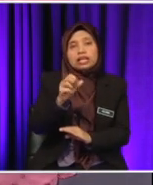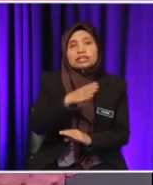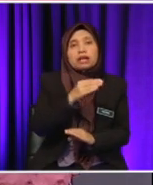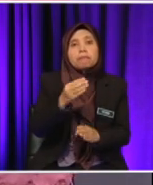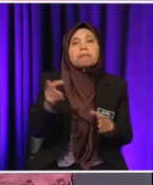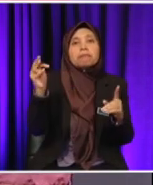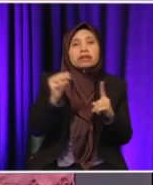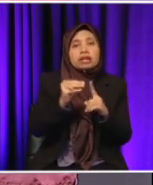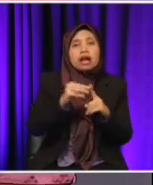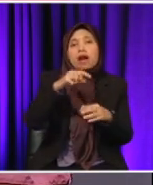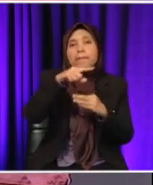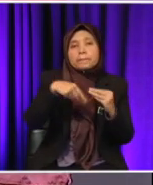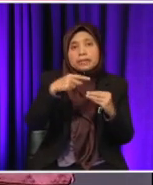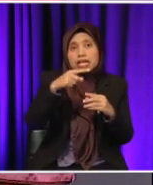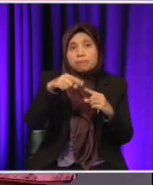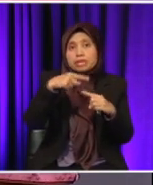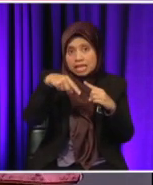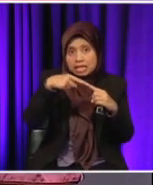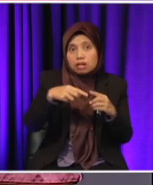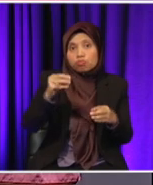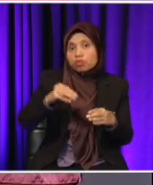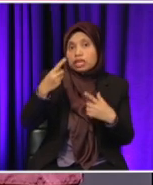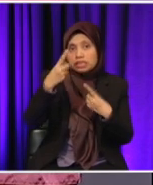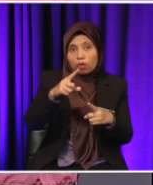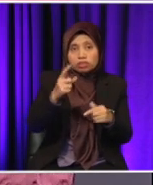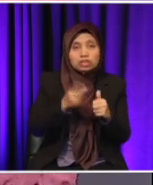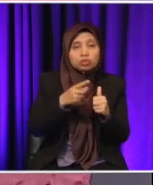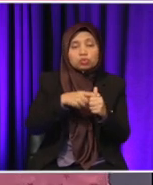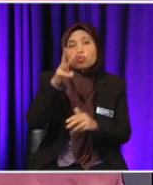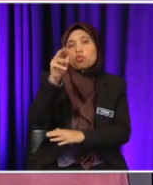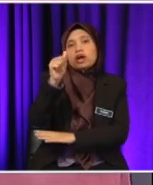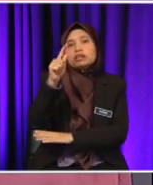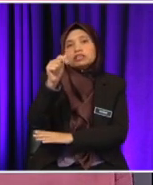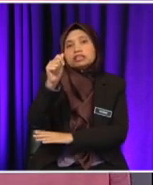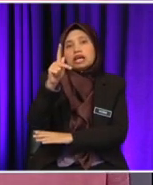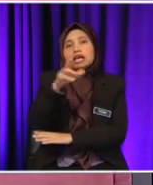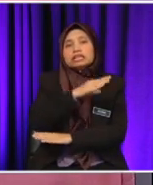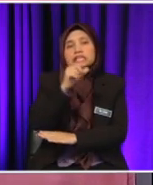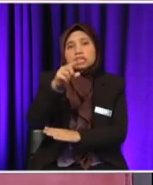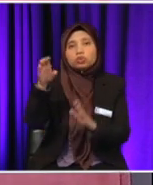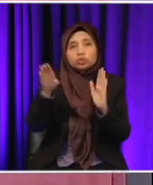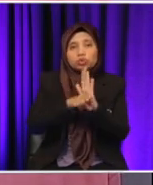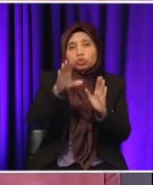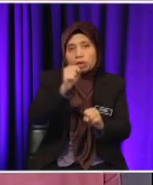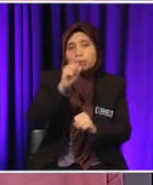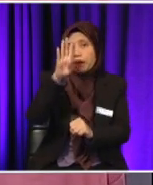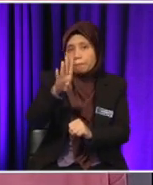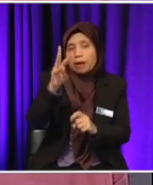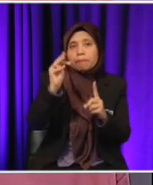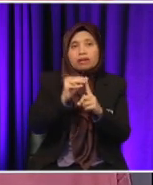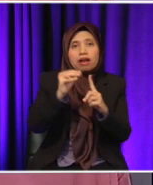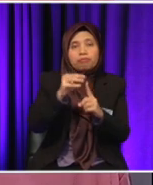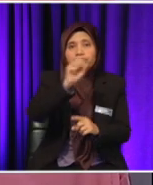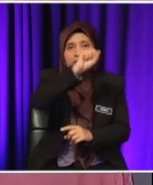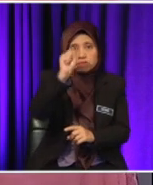makan jadi bila murid menjawab satu perwatakan dan juga satu contoh mendapat Empat Mata Oke kita lihat